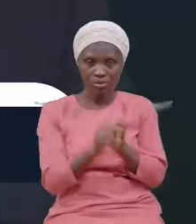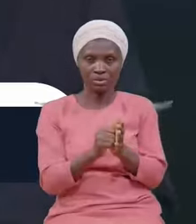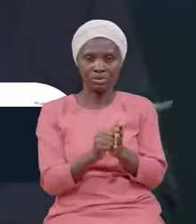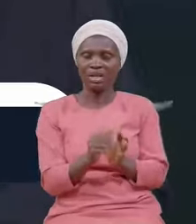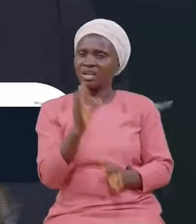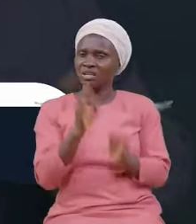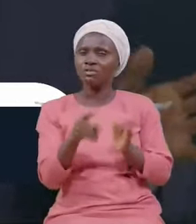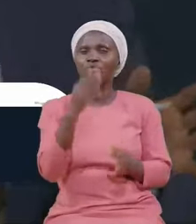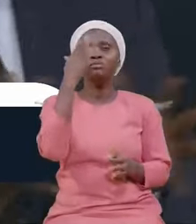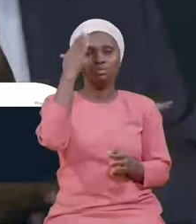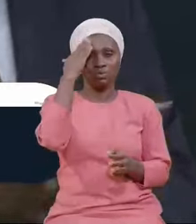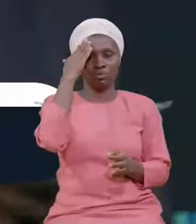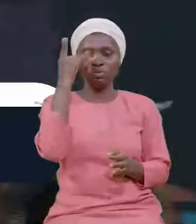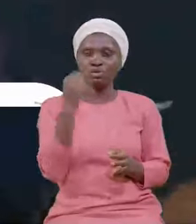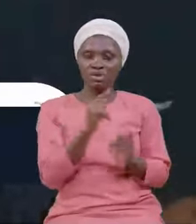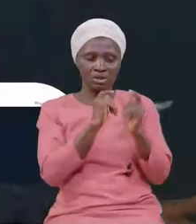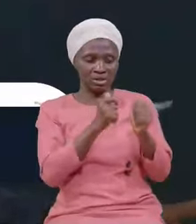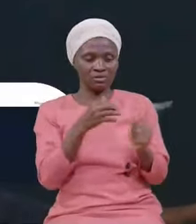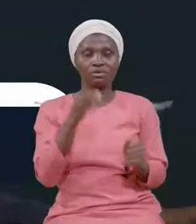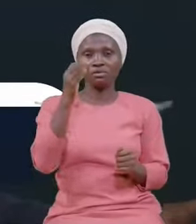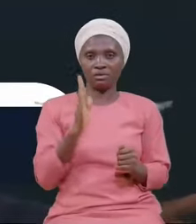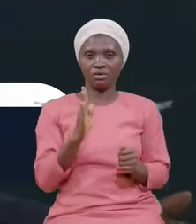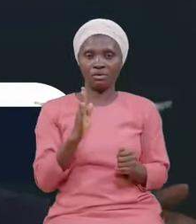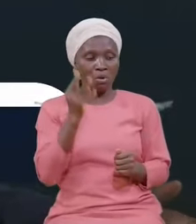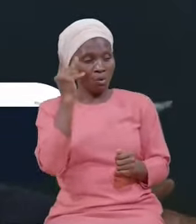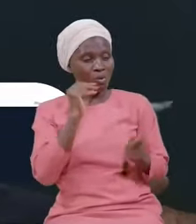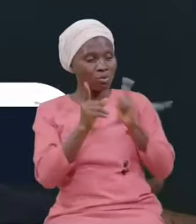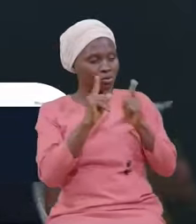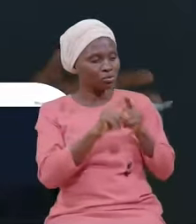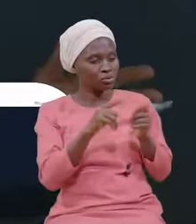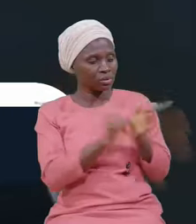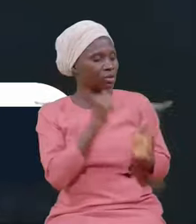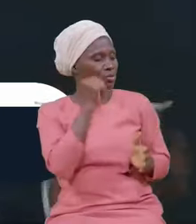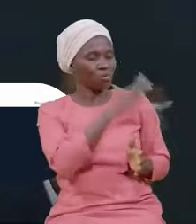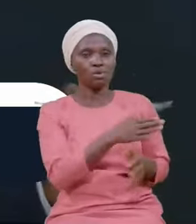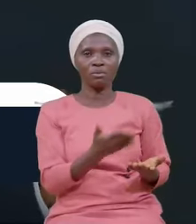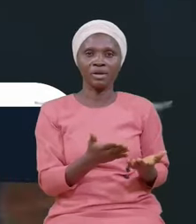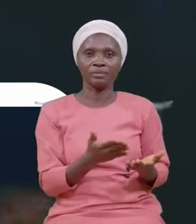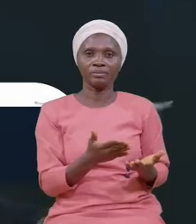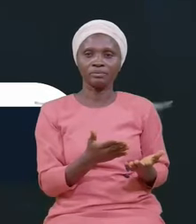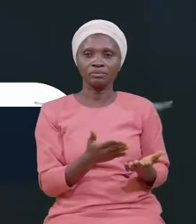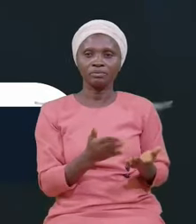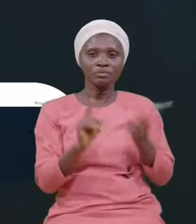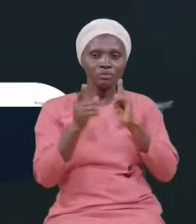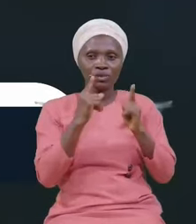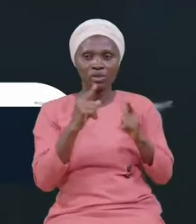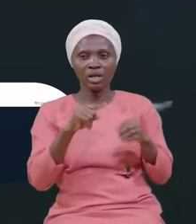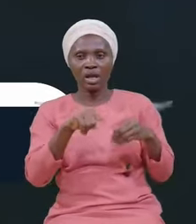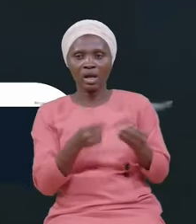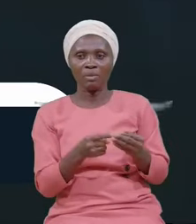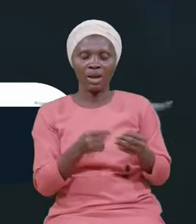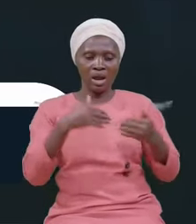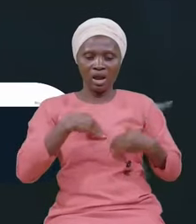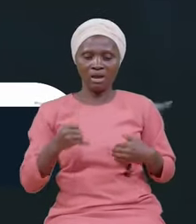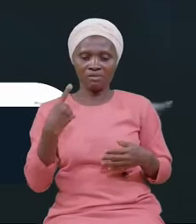de Dieu, il disait à la femme, ah, tu parles de l'eau, tu parles de cruche, tu parles